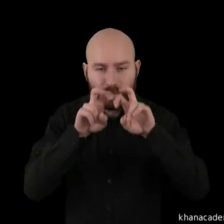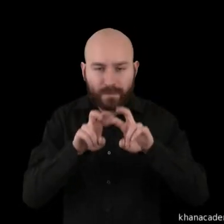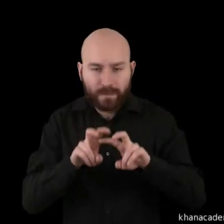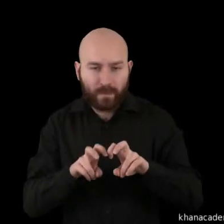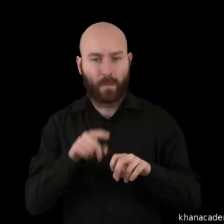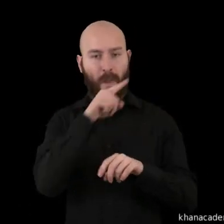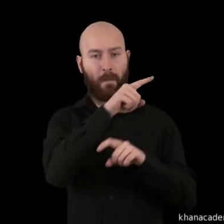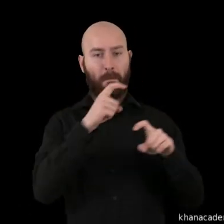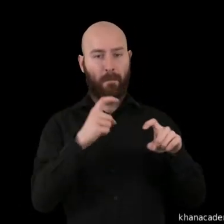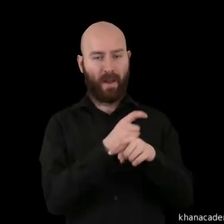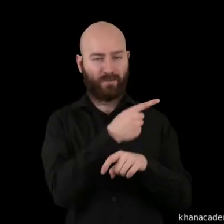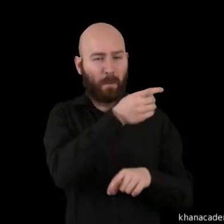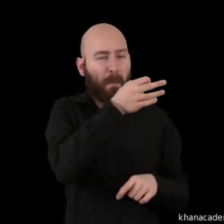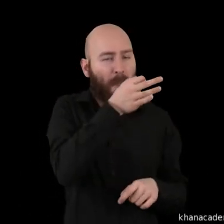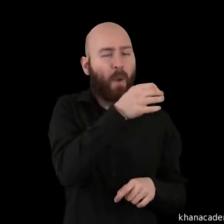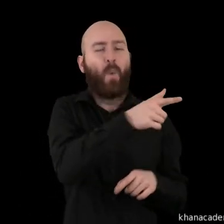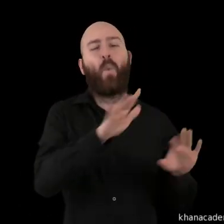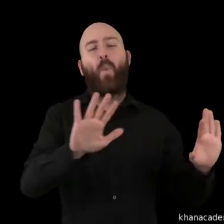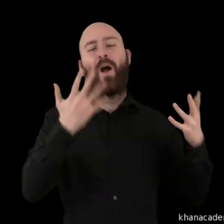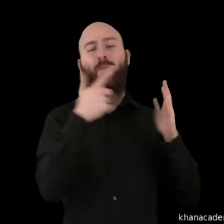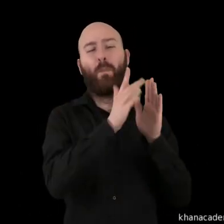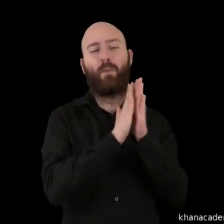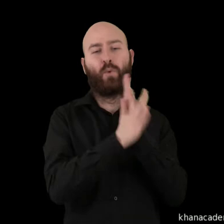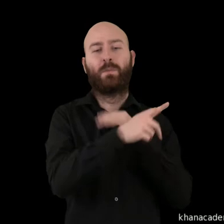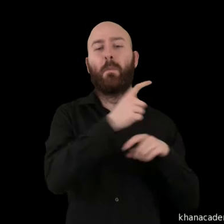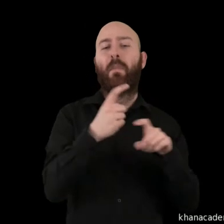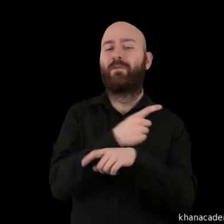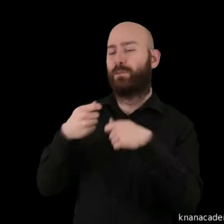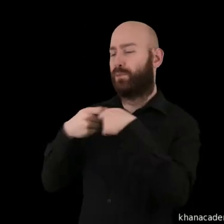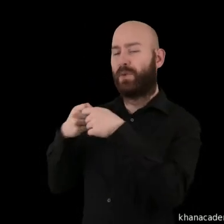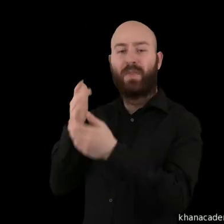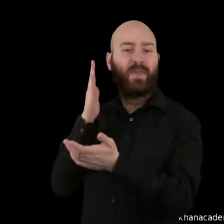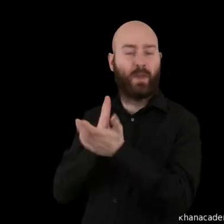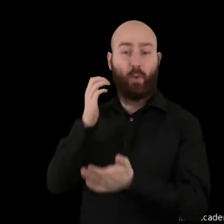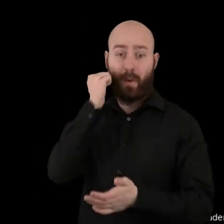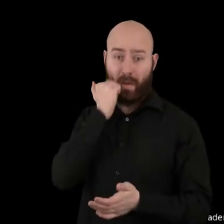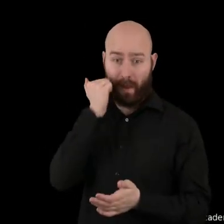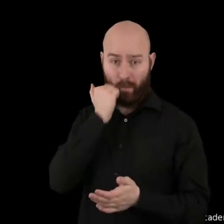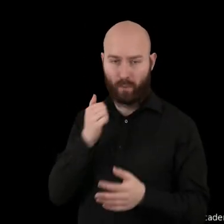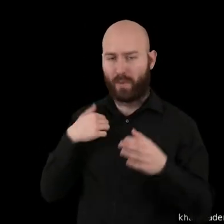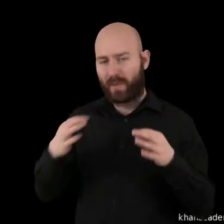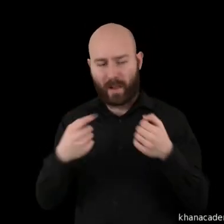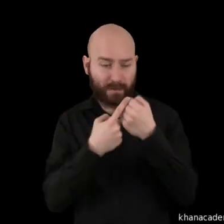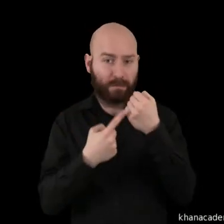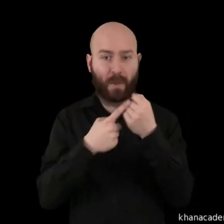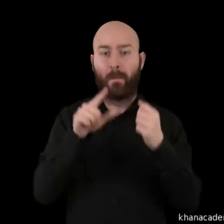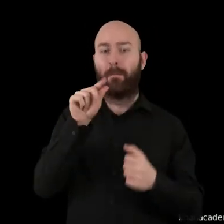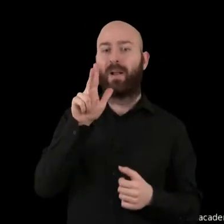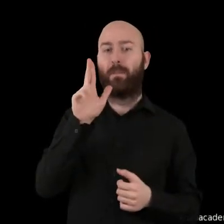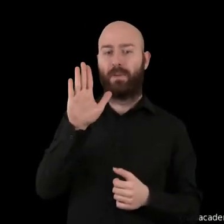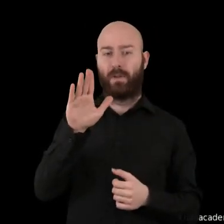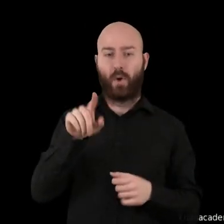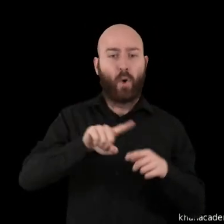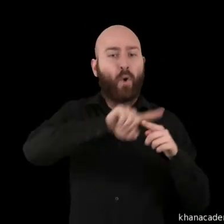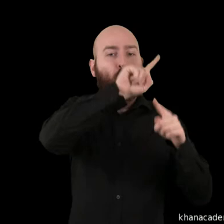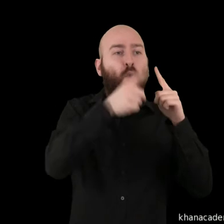Rozpatrujemy bardzo mały, uproszczony kraj, który sprzedaje tylko... sprzedaje tylko jabłka. I mierzymy